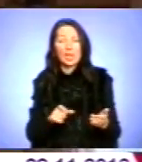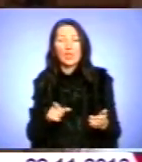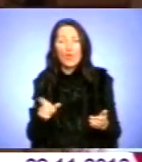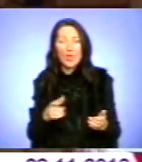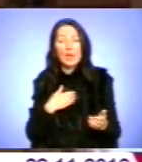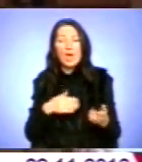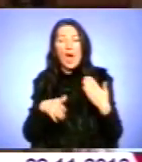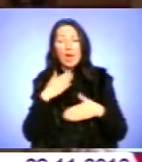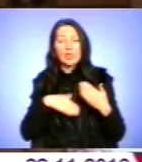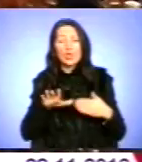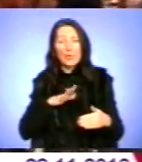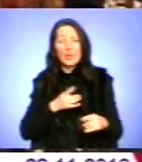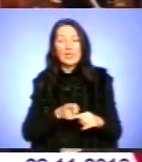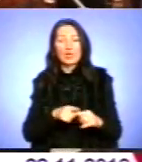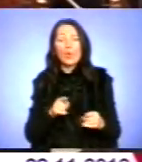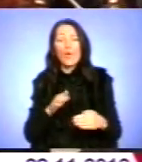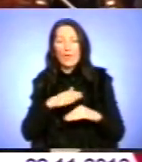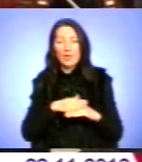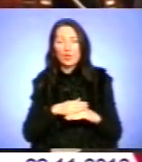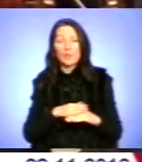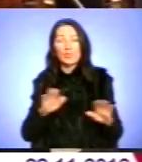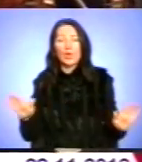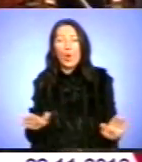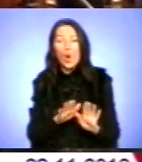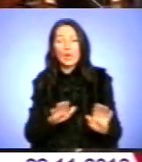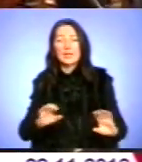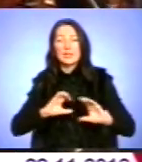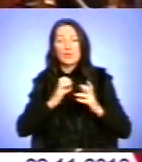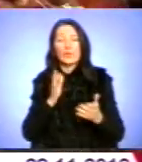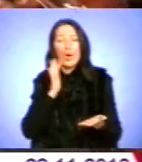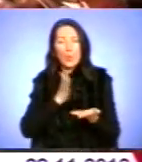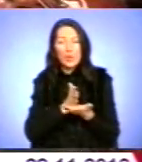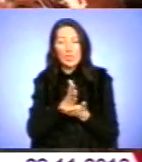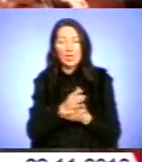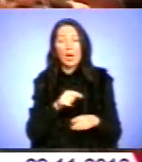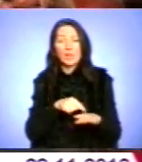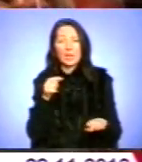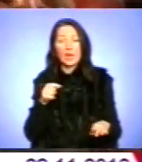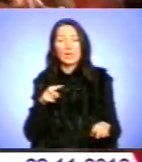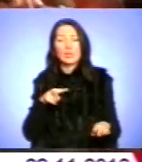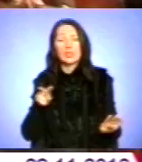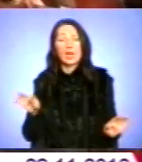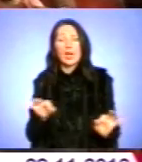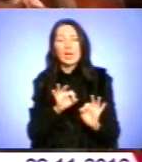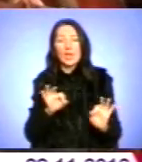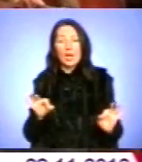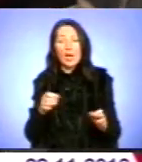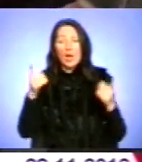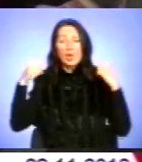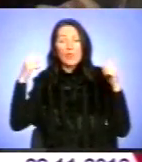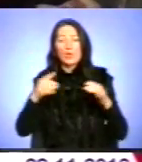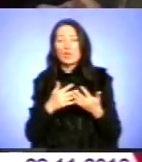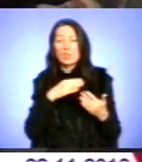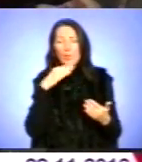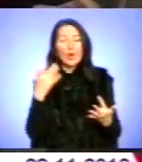що побувала на цьому вечорі. Оркестр і світова політика, делікатність і лірика, творчість Леоніда Міллера багатогранна,